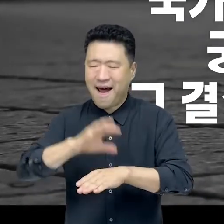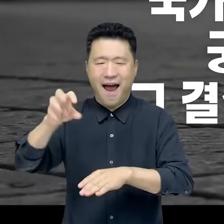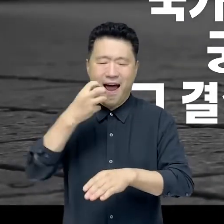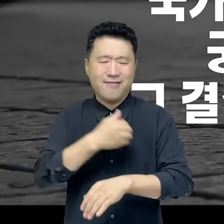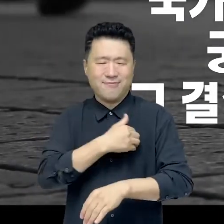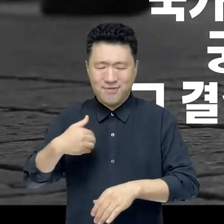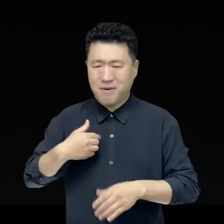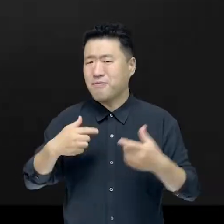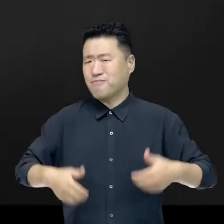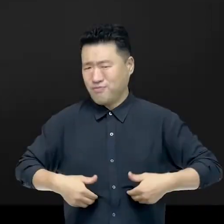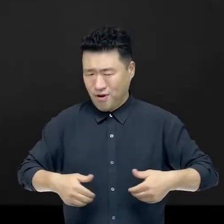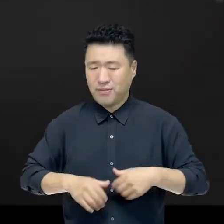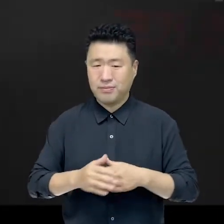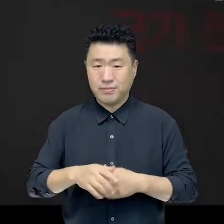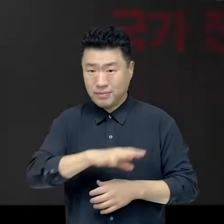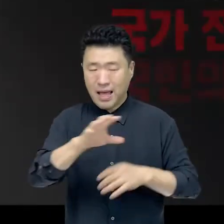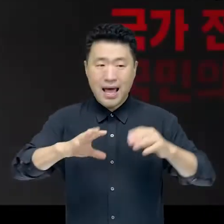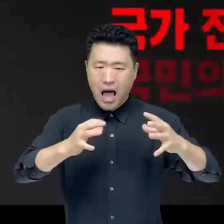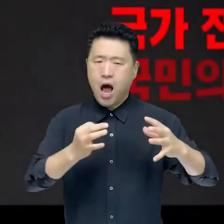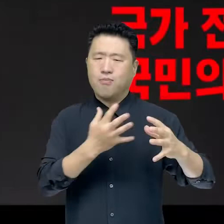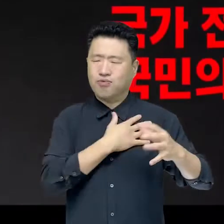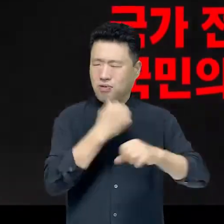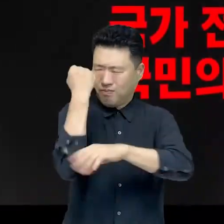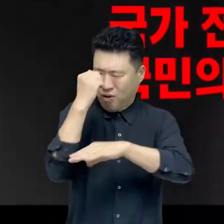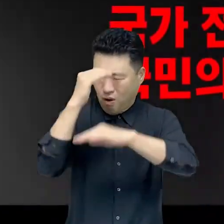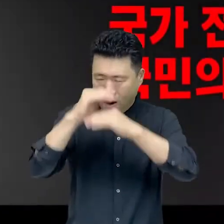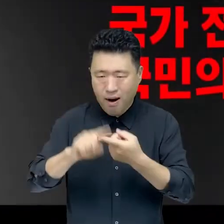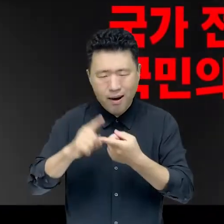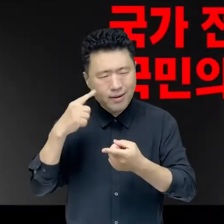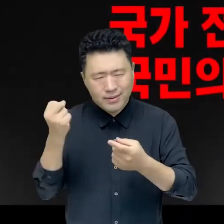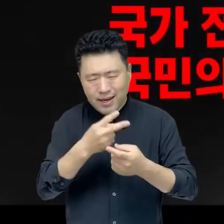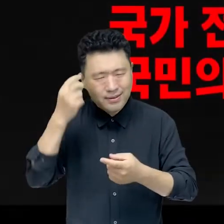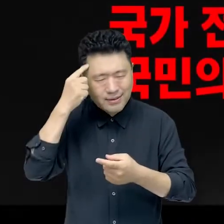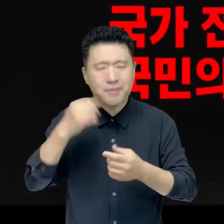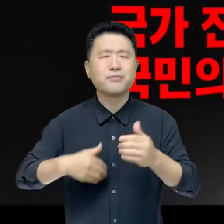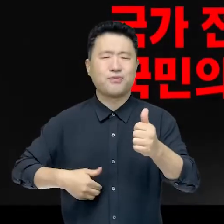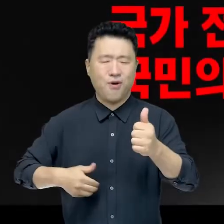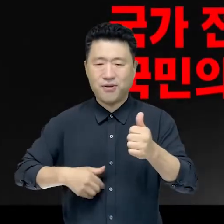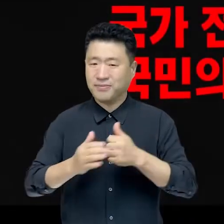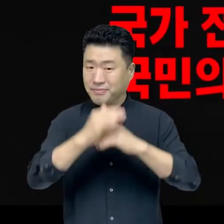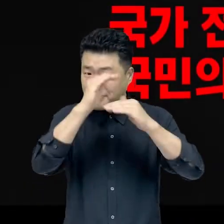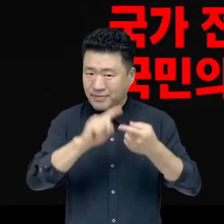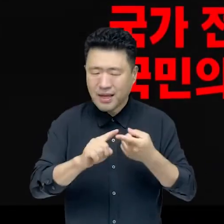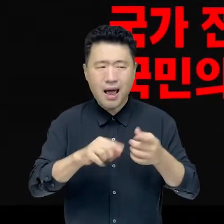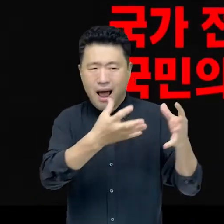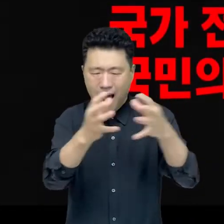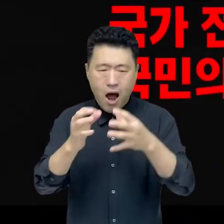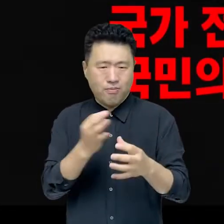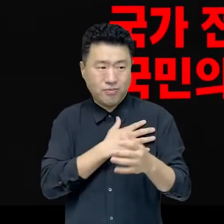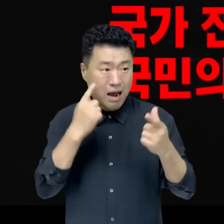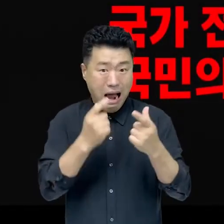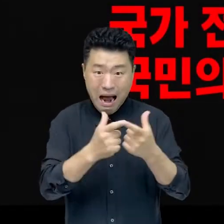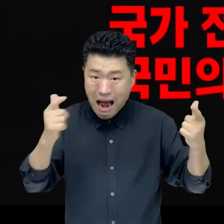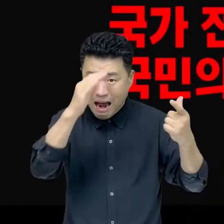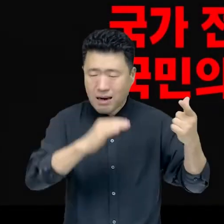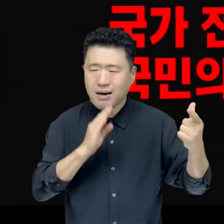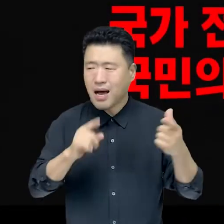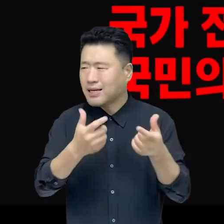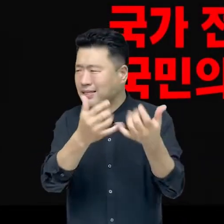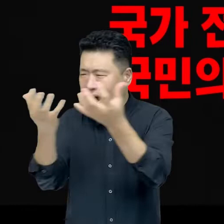향유하는 것이다. 우리는 국부의 원천에 대해 다시 생각해야 한다. 국가 전체의 부를 늘리는